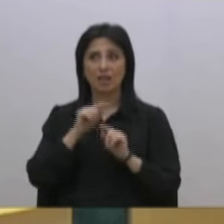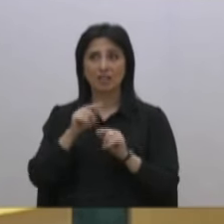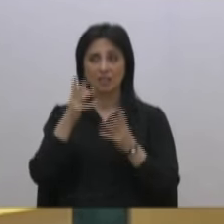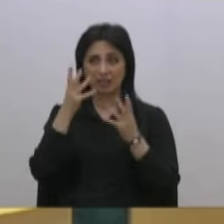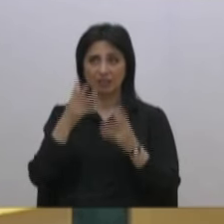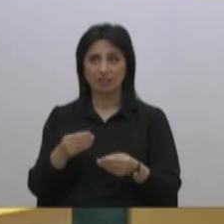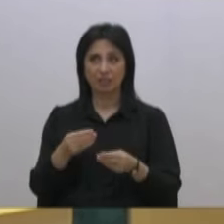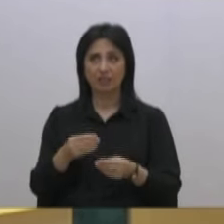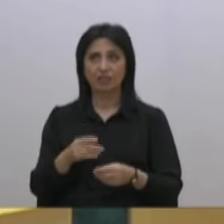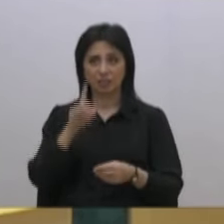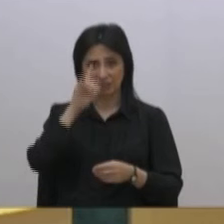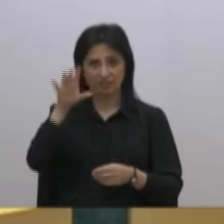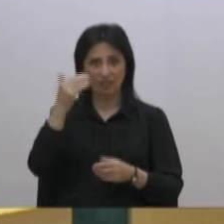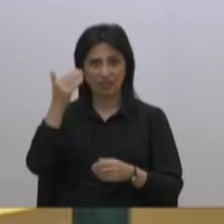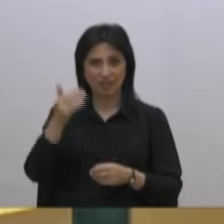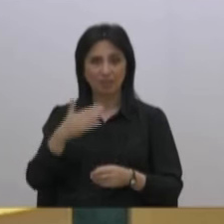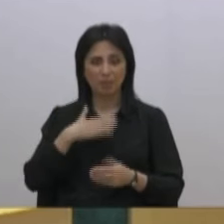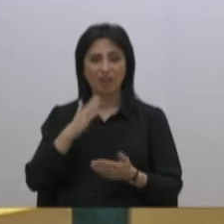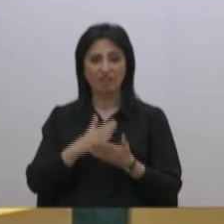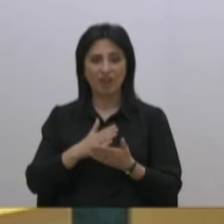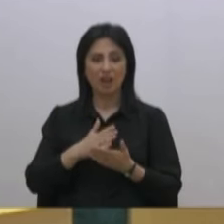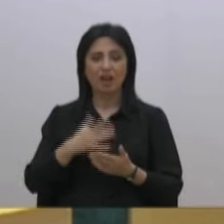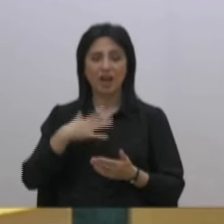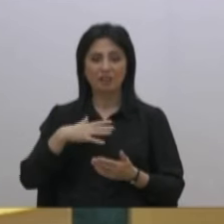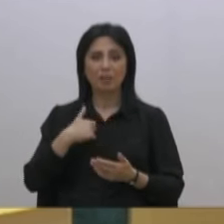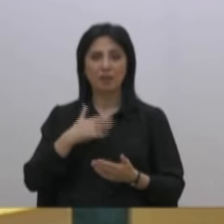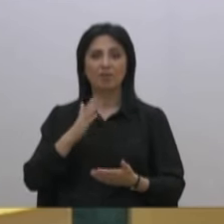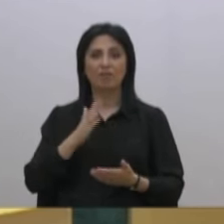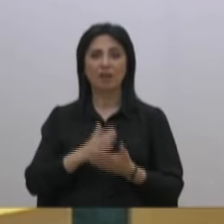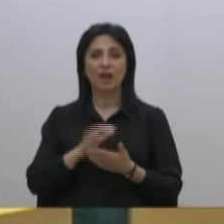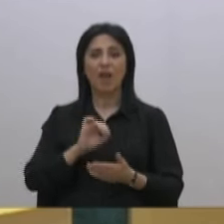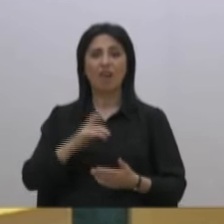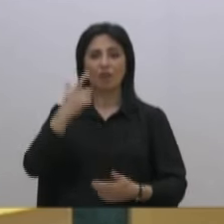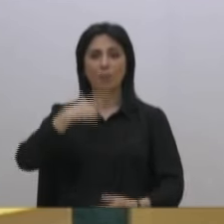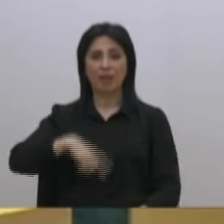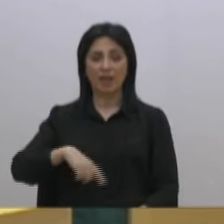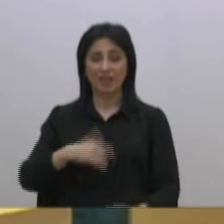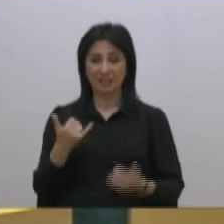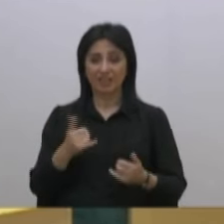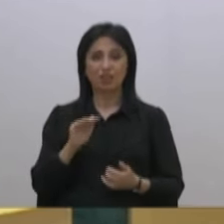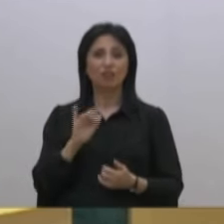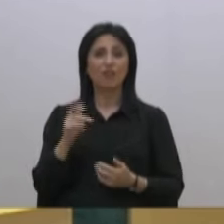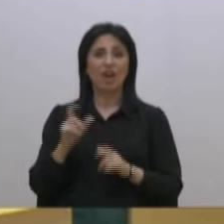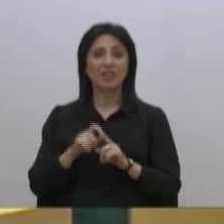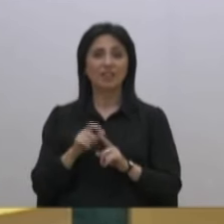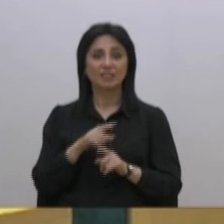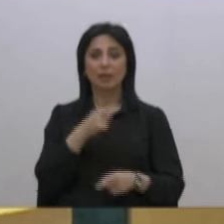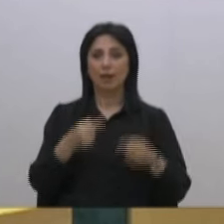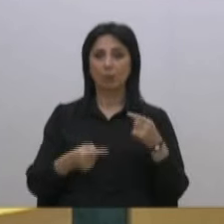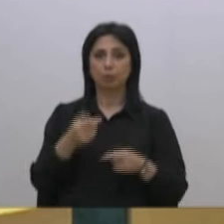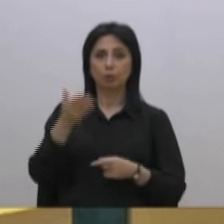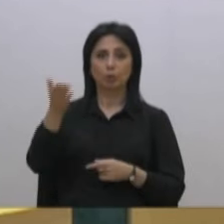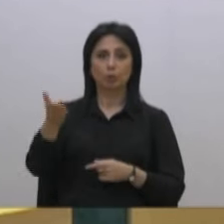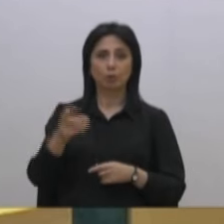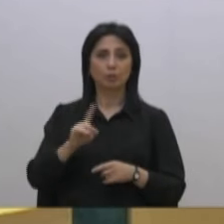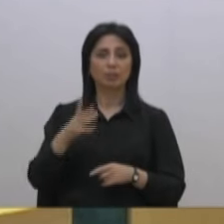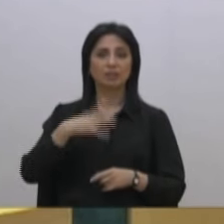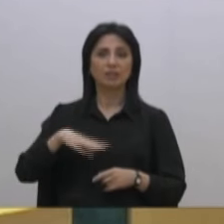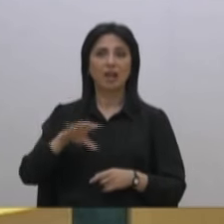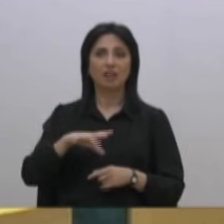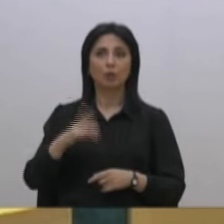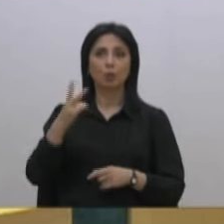დღეს. ცნობილი სიტყვები: მე ვარ ქართველი, მას სადამე ვარ ევროპელი. და დღეს ეს ადამიანები იბრძოდნენ იმისათვის, რომ